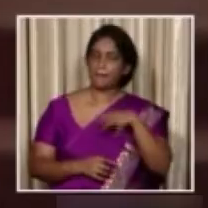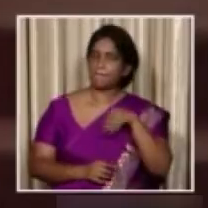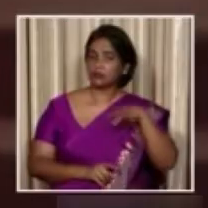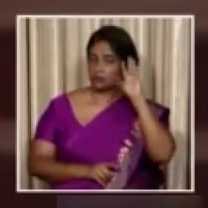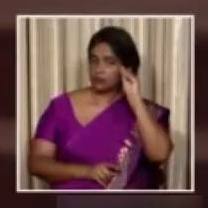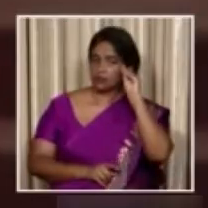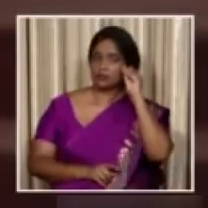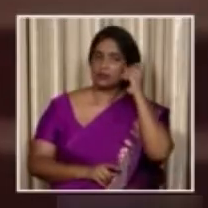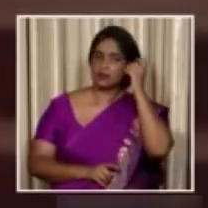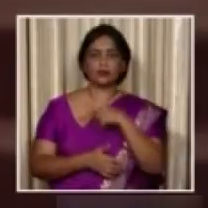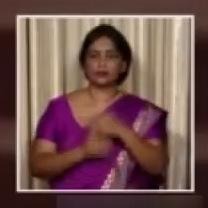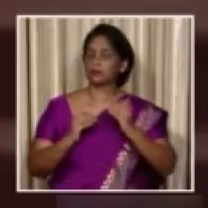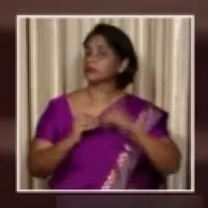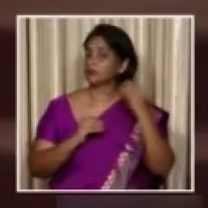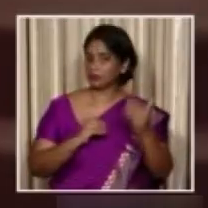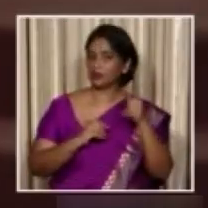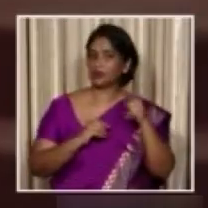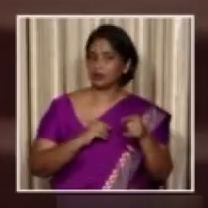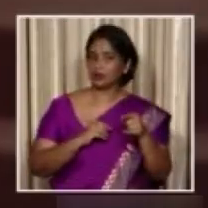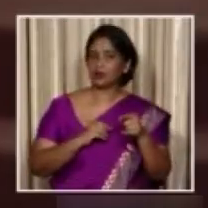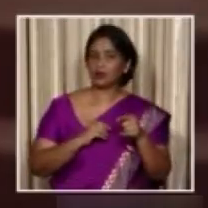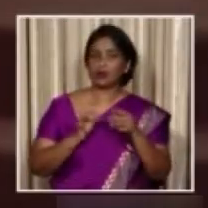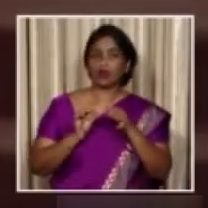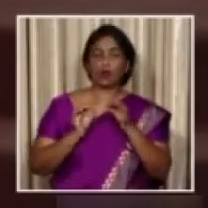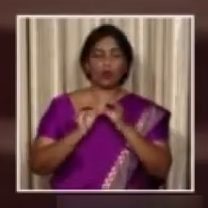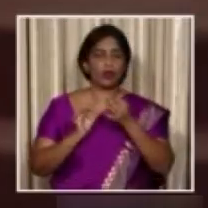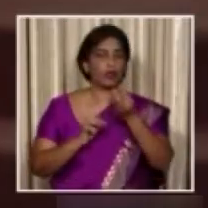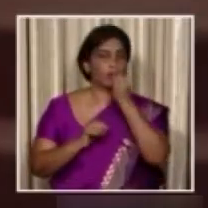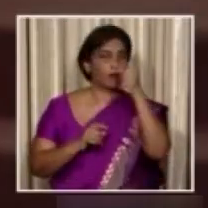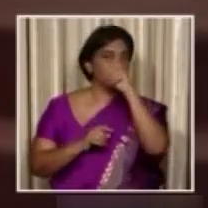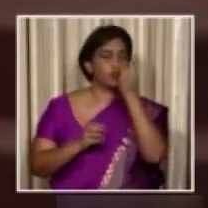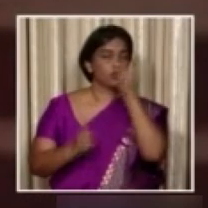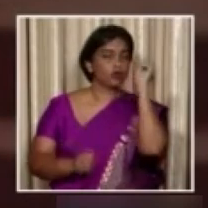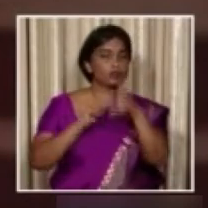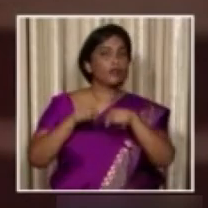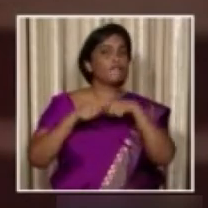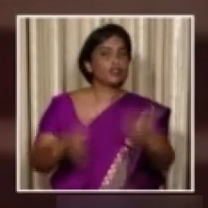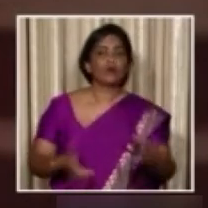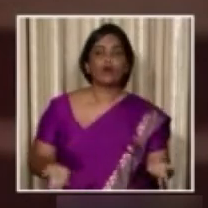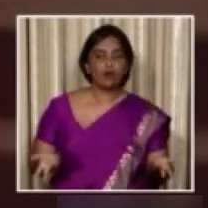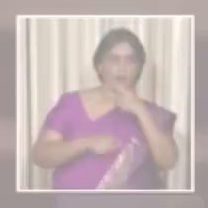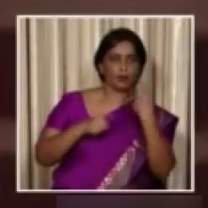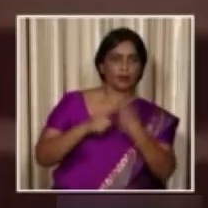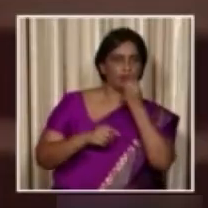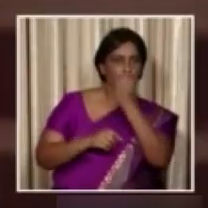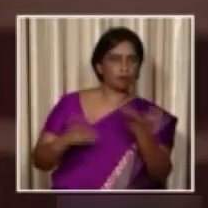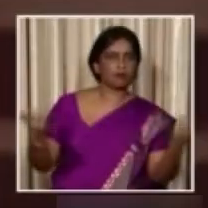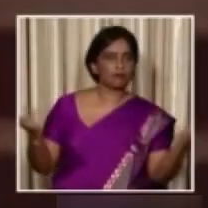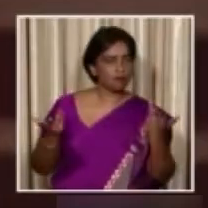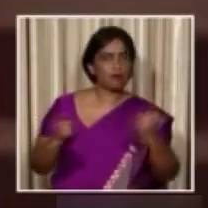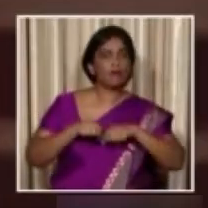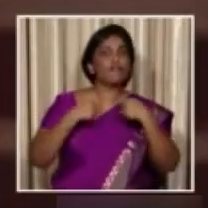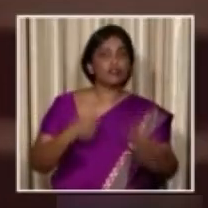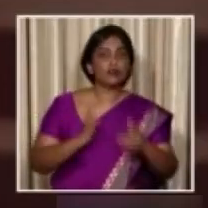ඒ වගේම අරගලයේ වෙලාවේදී ඒකට බුරියානි මාස 3ක් එක දිගට කන්න දෙන්න වියදම් කරේ කවුද? මේ ආණ්ඩු හොයන්න ඕනේ. ඒවට වියදම්